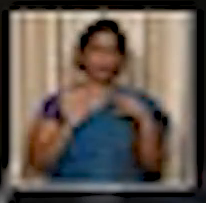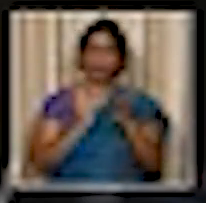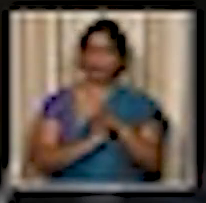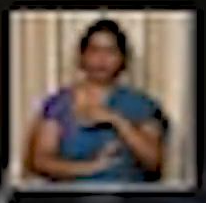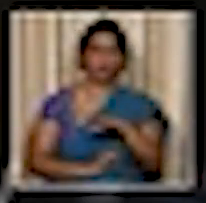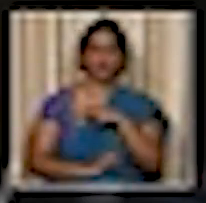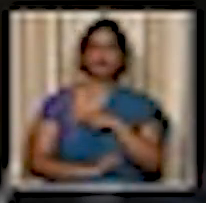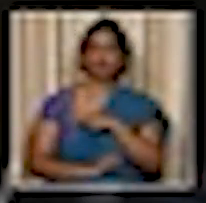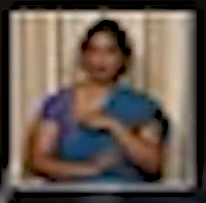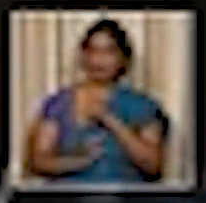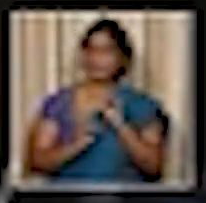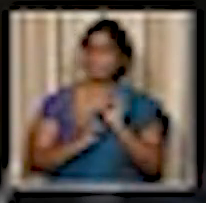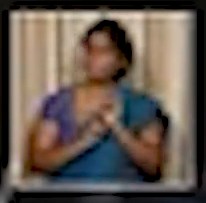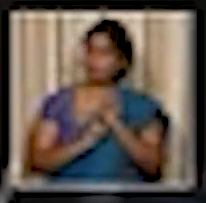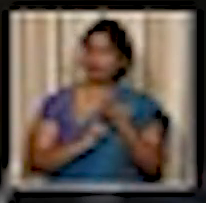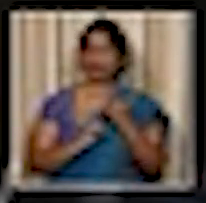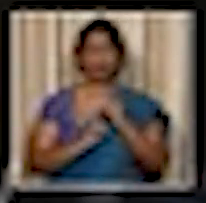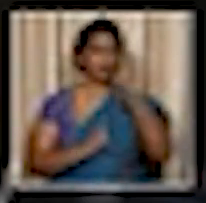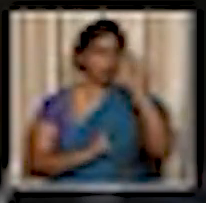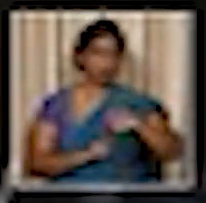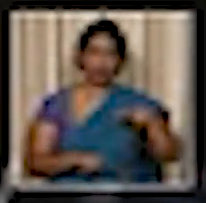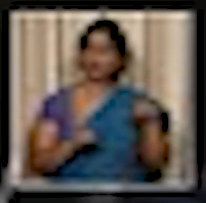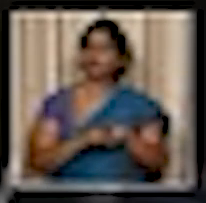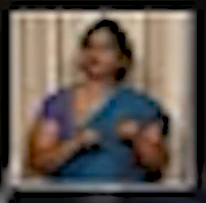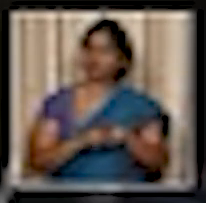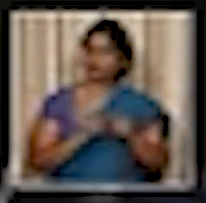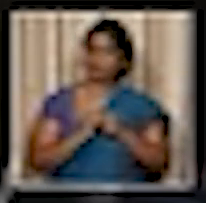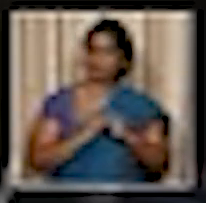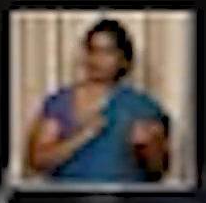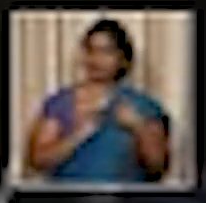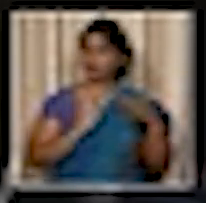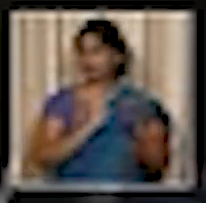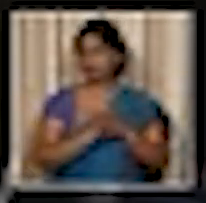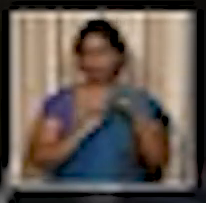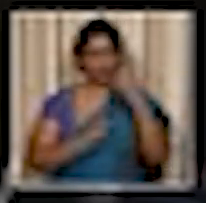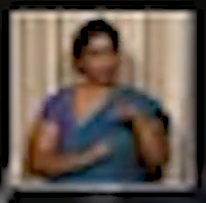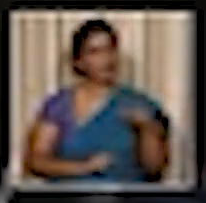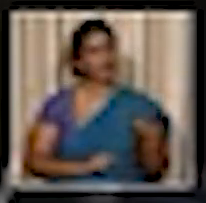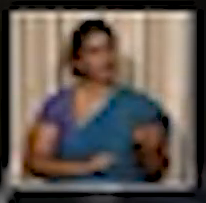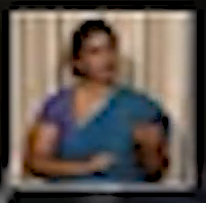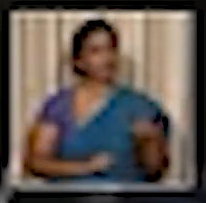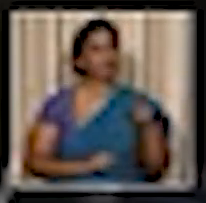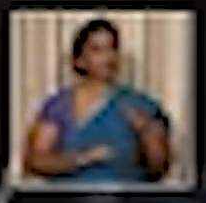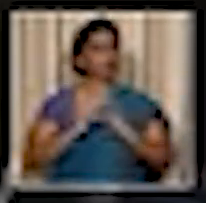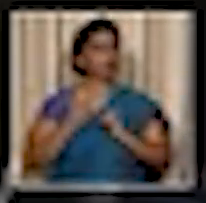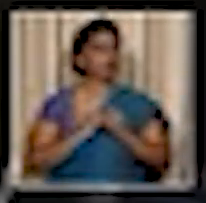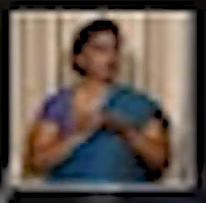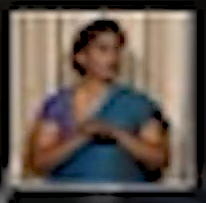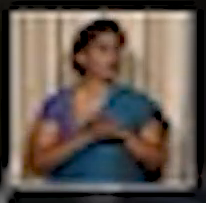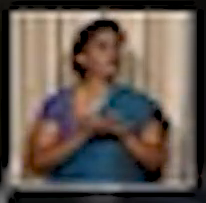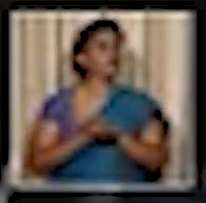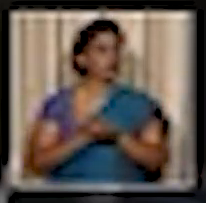නොව පෞද්ගලික හෝ පෞද්ගලික මට්ටමින් ඇතිකරගත් බැඳියාවක් මතවන නිසා එම ක්‍රියාව පැහැදිලි